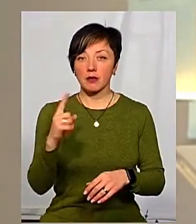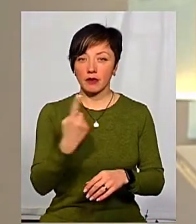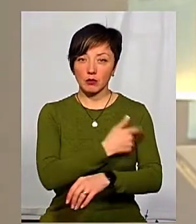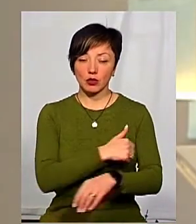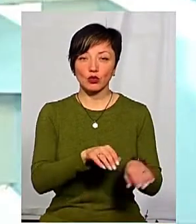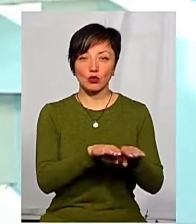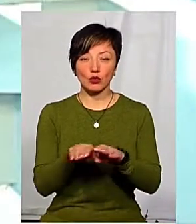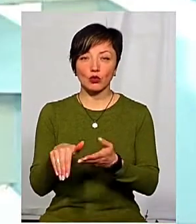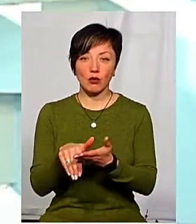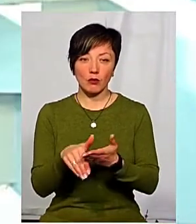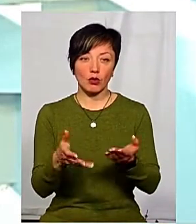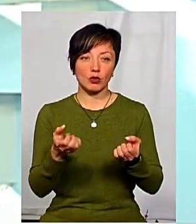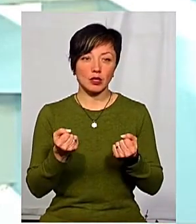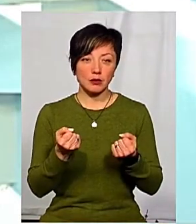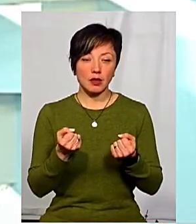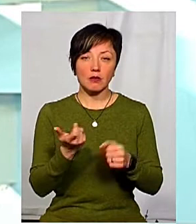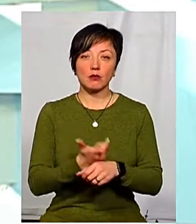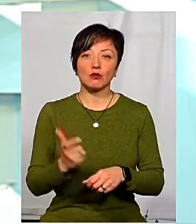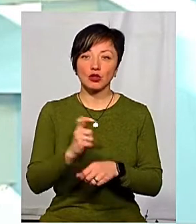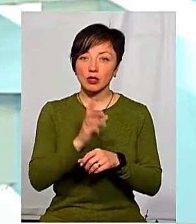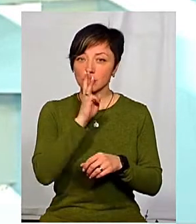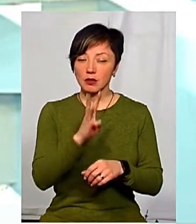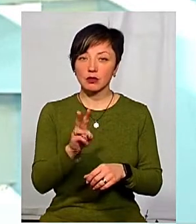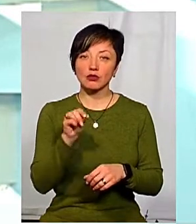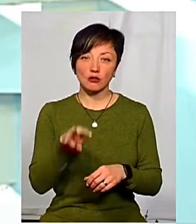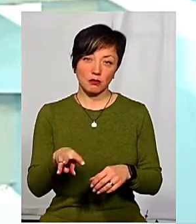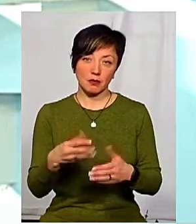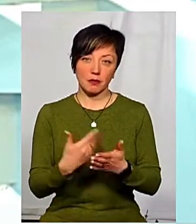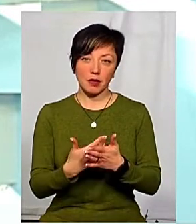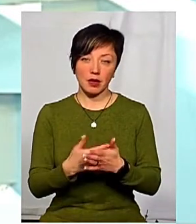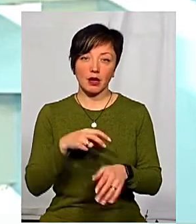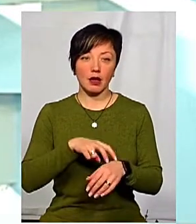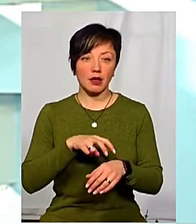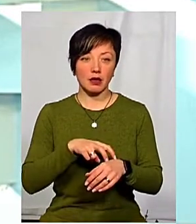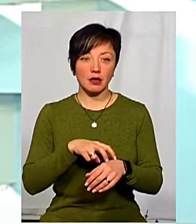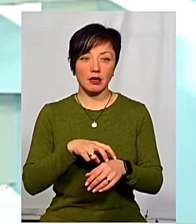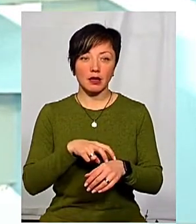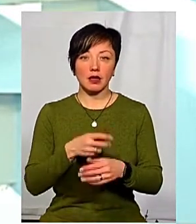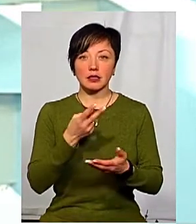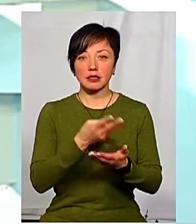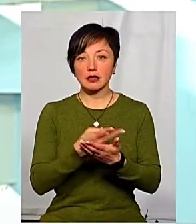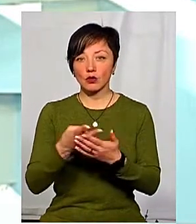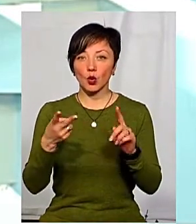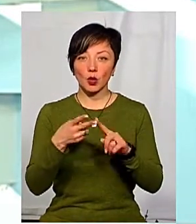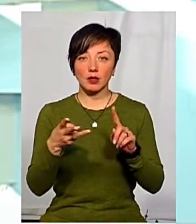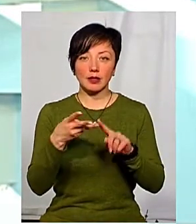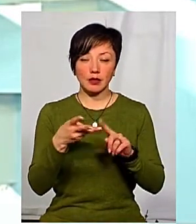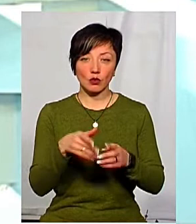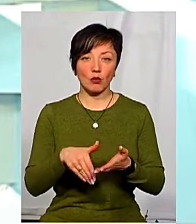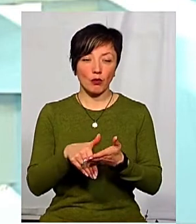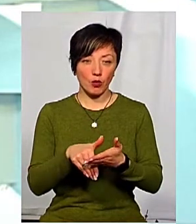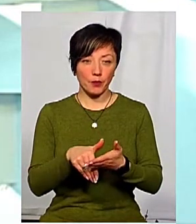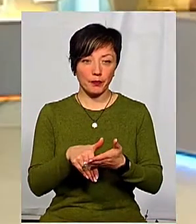медичної допомоги отримав набагато більшу заробітну плату, яку сьогодні мають лікарі стаціонарів, вторинної, третинної